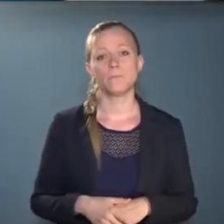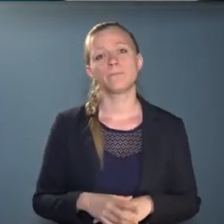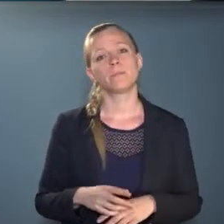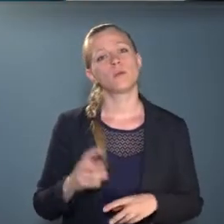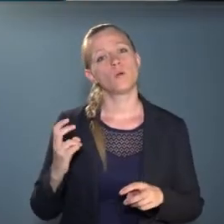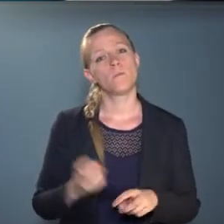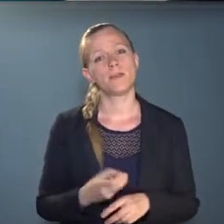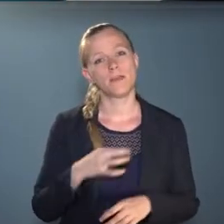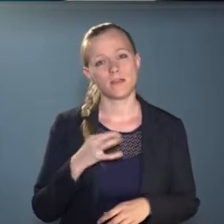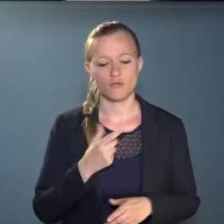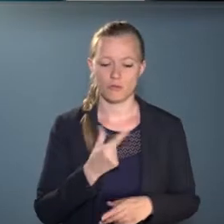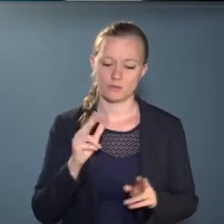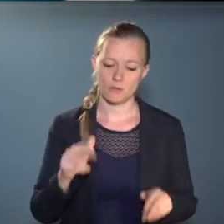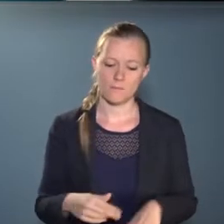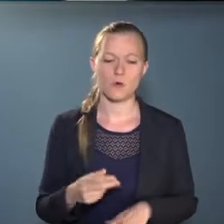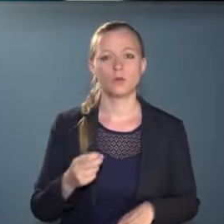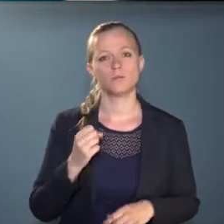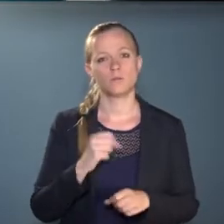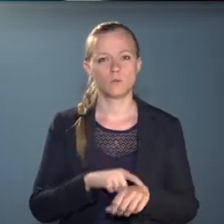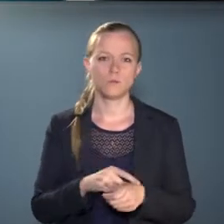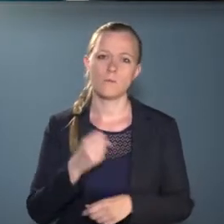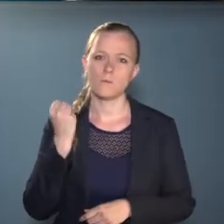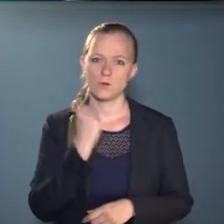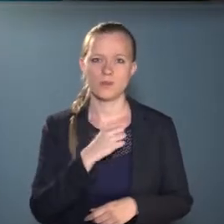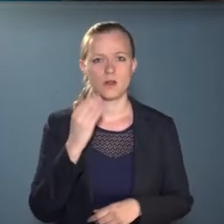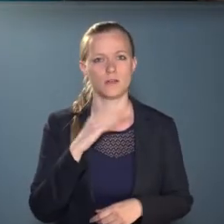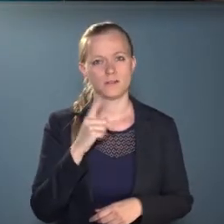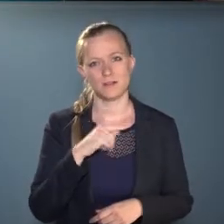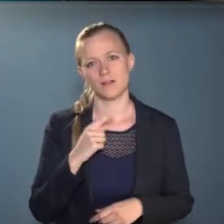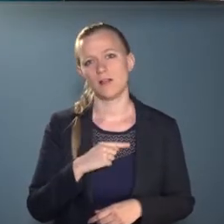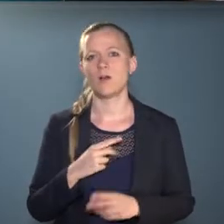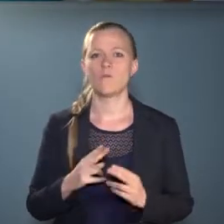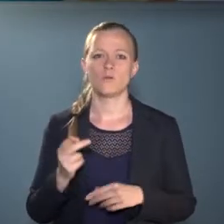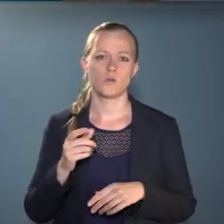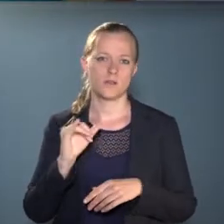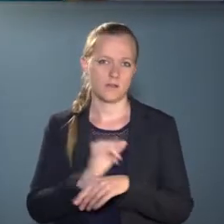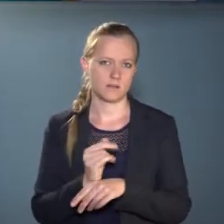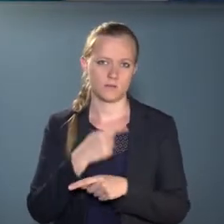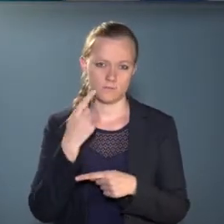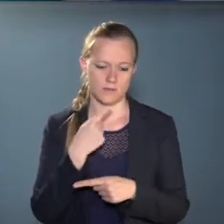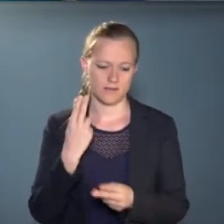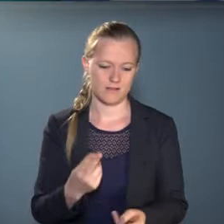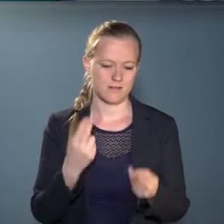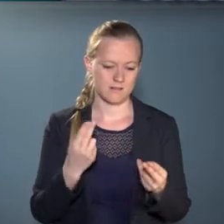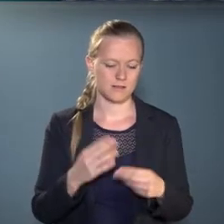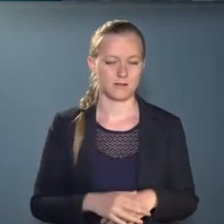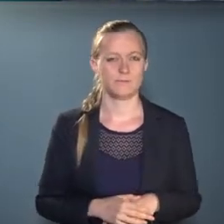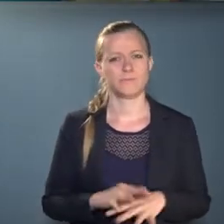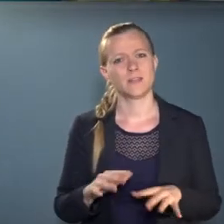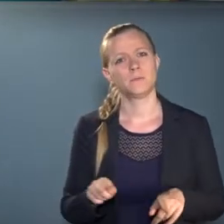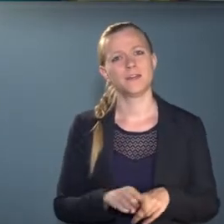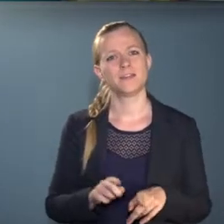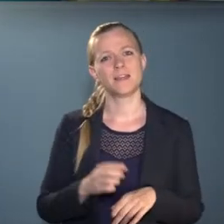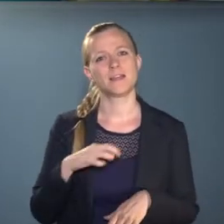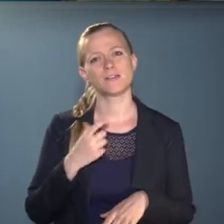egészségnapról dr. Bodnár Attila, a Bajcsi Kórház és Rendelőintézet főigazgatója mondta el a lényeget. Általában az ilyen egészségnapokat